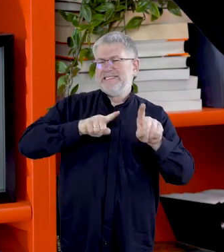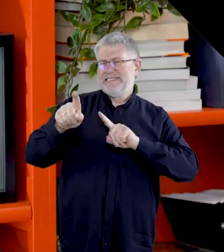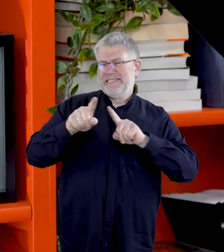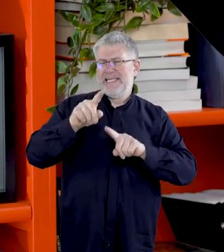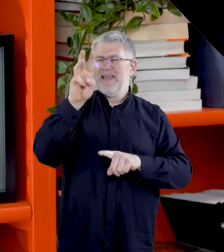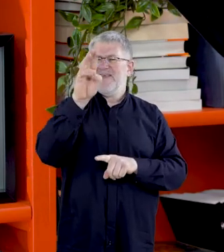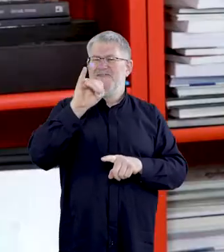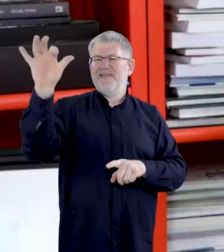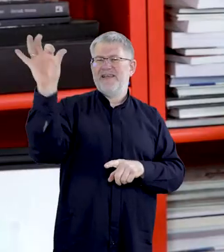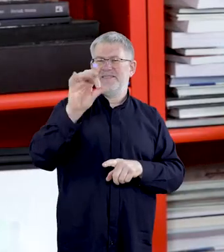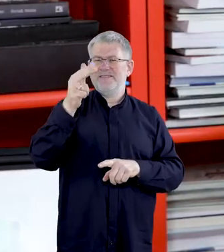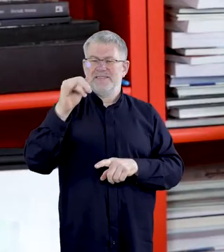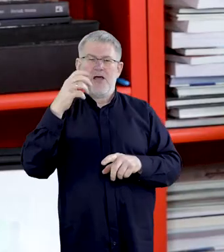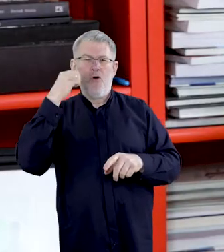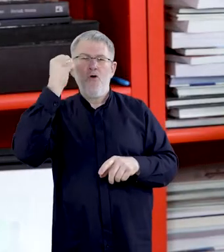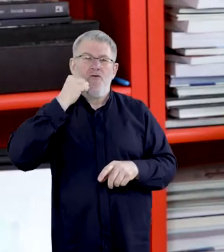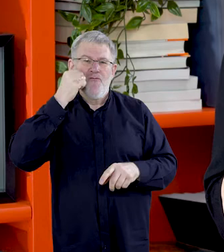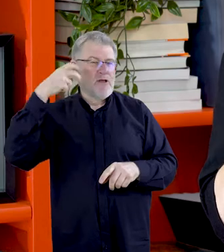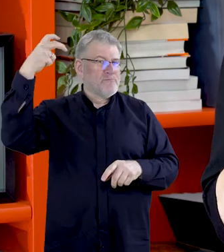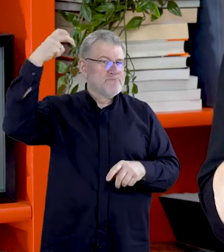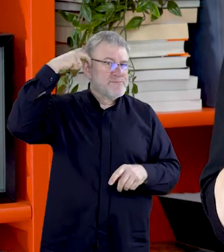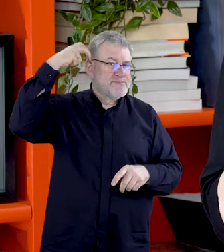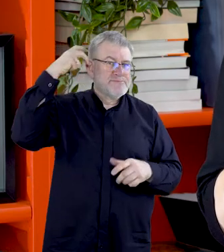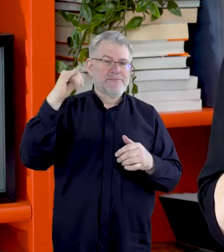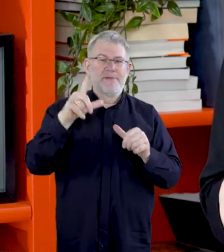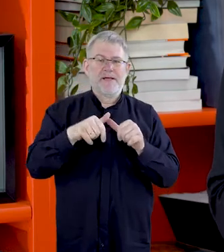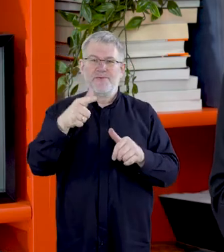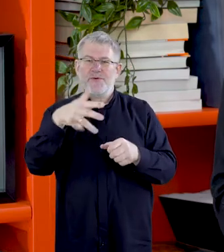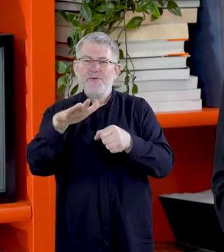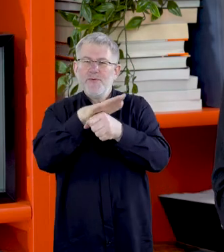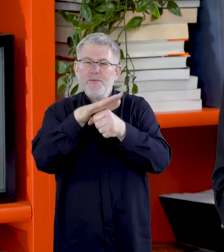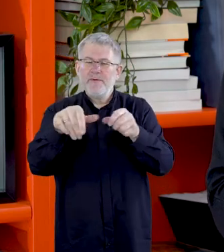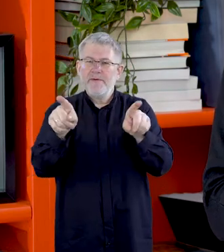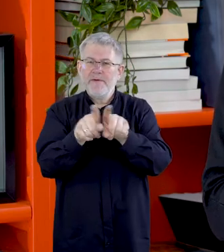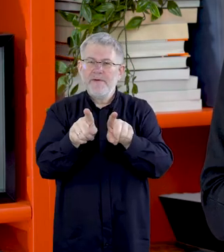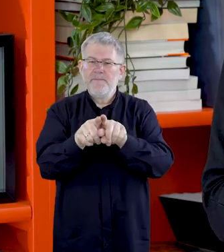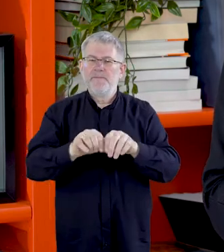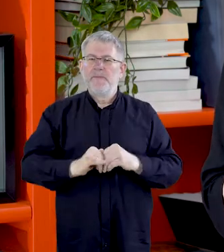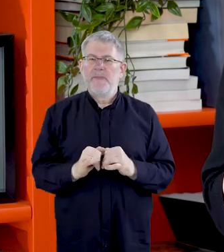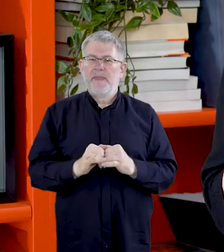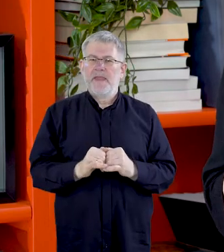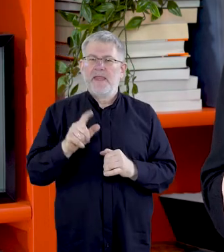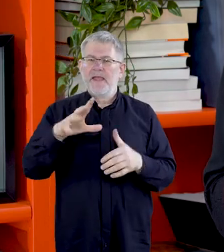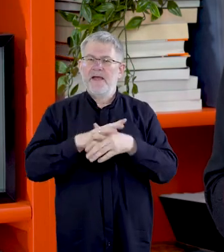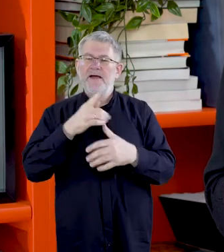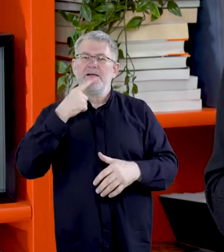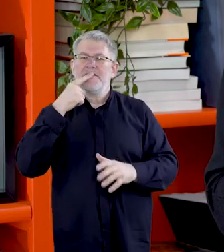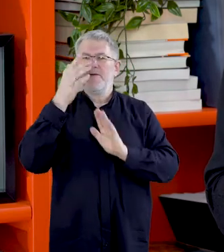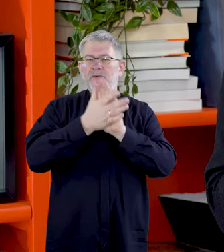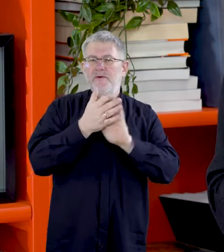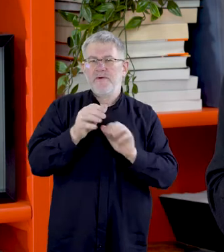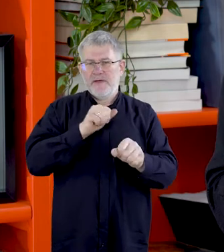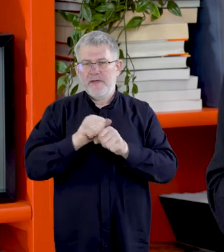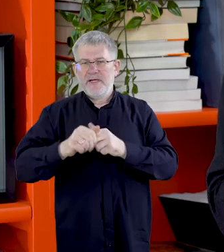migowy, wisienka, tak, założona za ucho, ale muszę teraz coś tutaj uzupełnić, bo w języku migowym jest